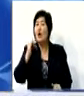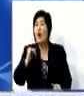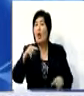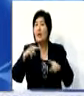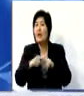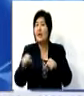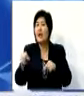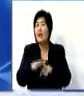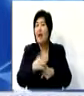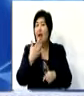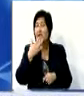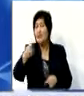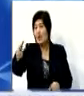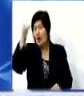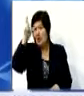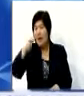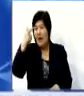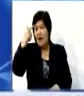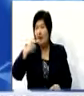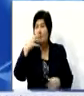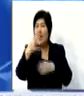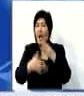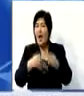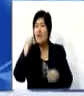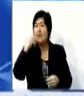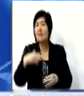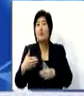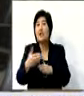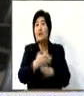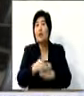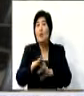жетік меңгерген шетелдік профессор ғылымдағы әлемдік тәжірибесімен бөлісті.